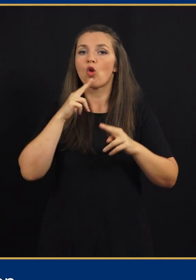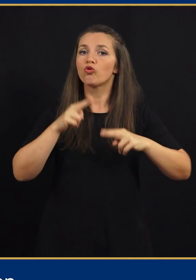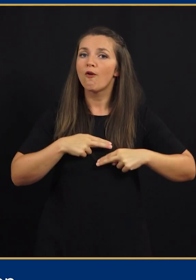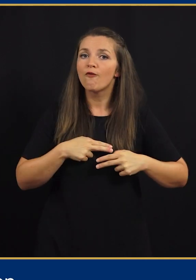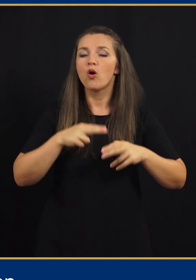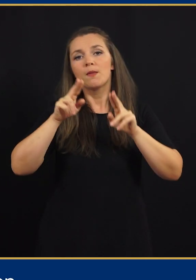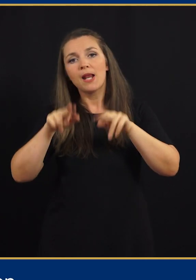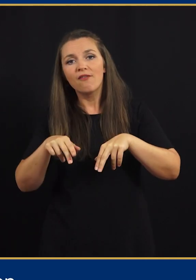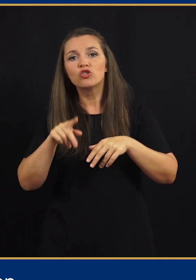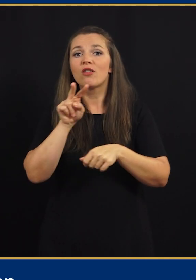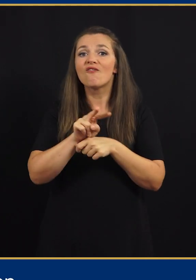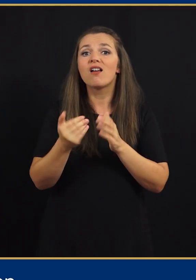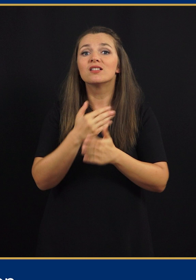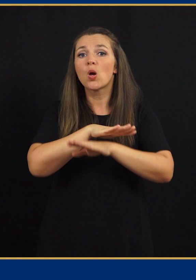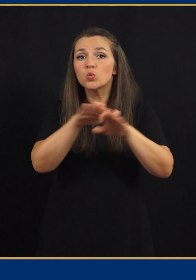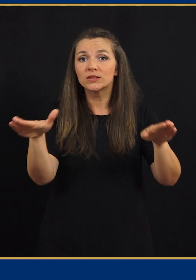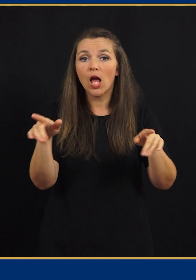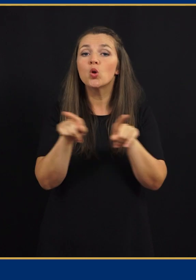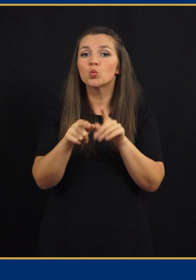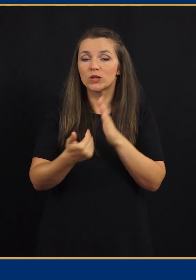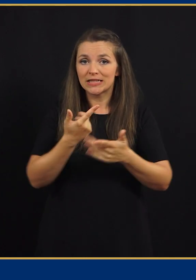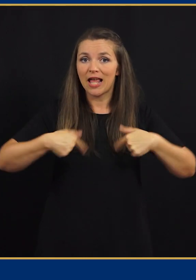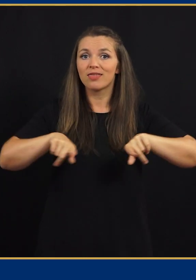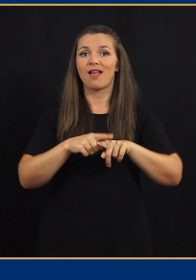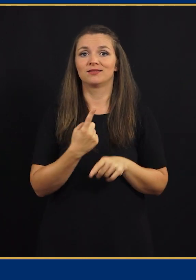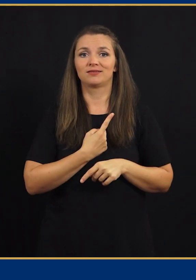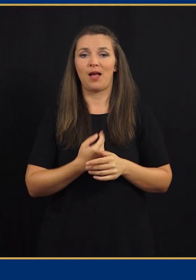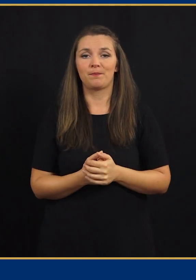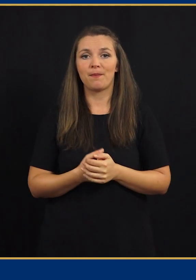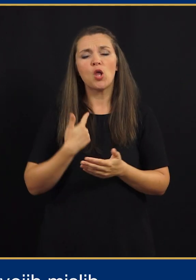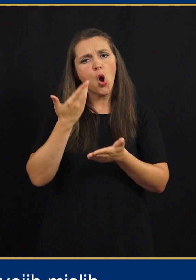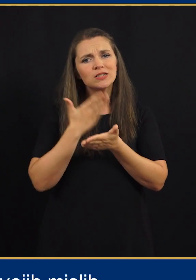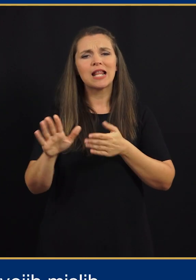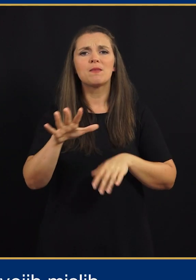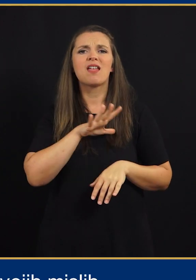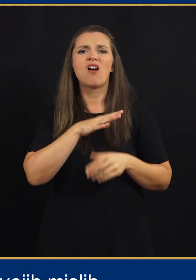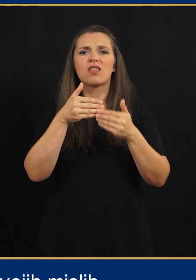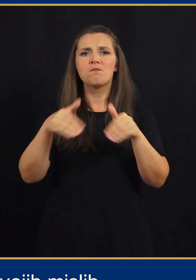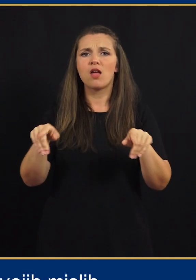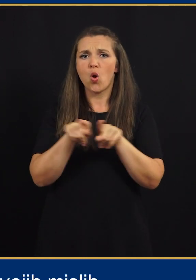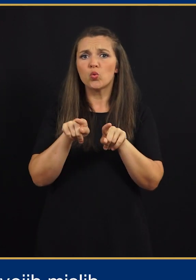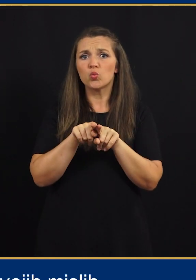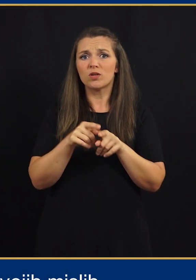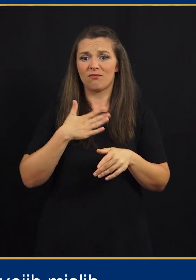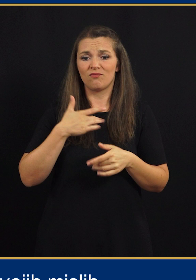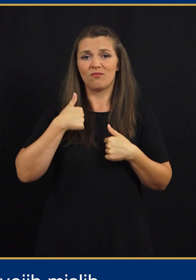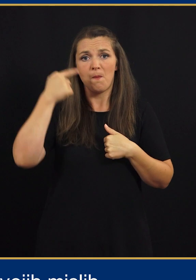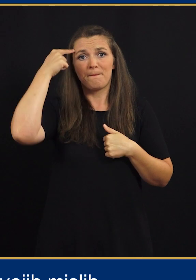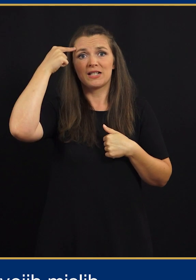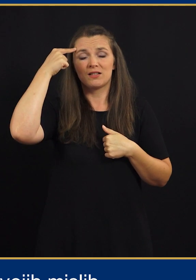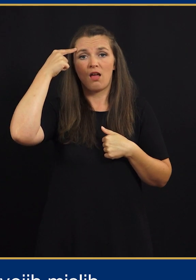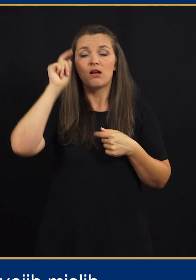odgovoren, pravičen in varen za vse. Tudi za nas same. Odstranimo nevarne meje, tudi te v svojih